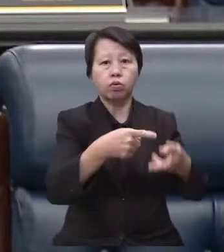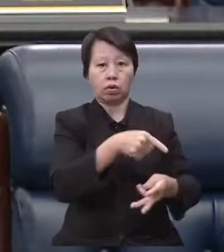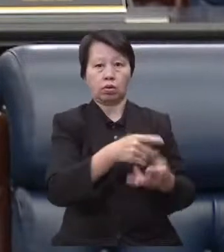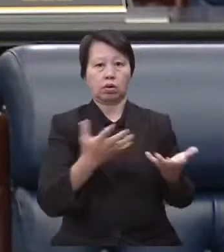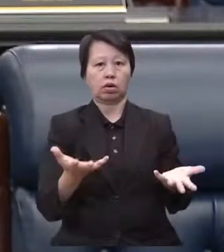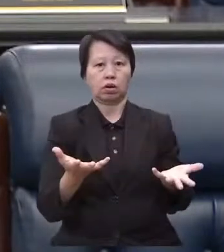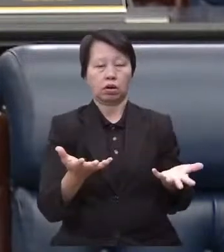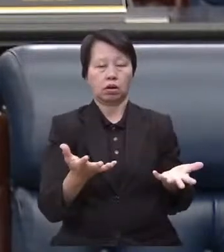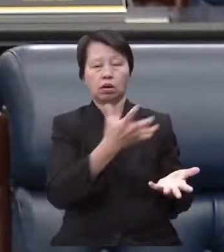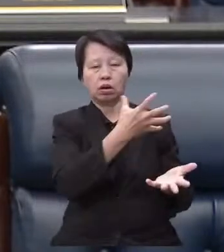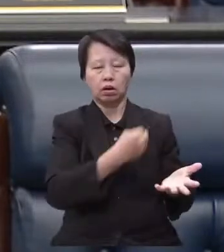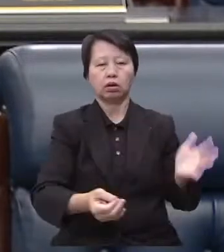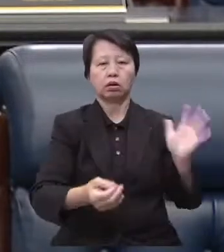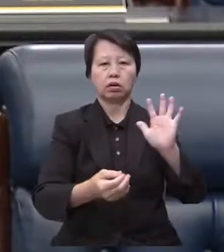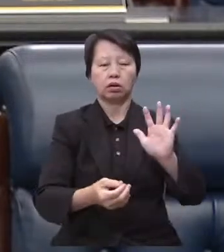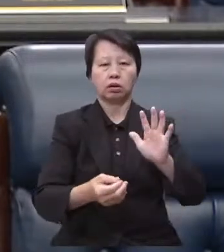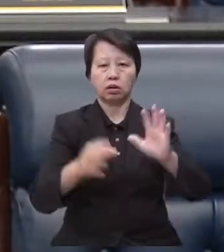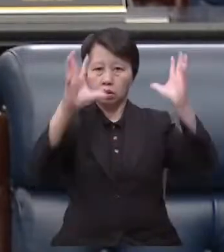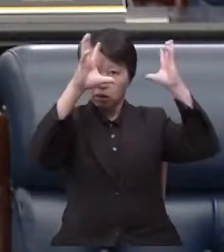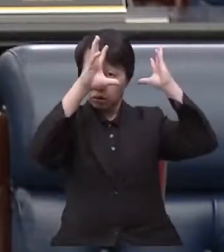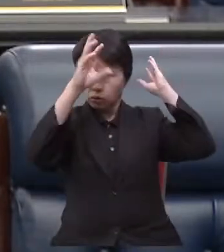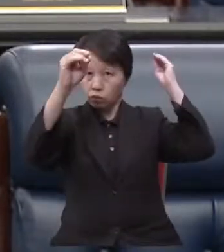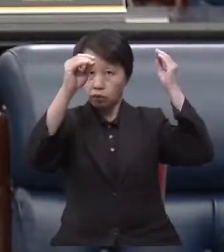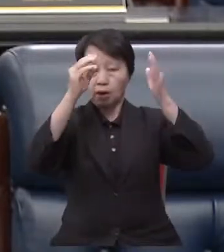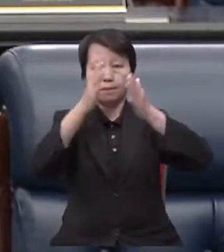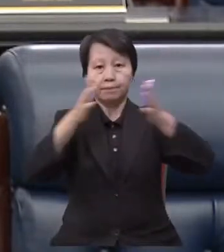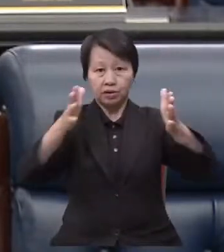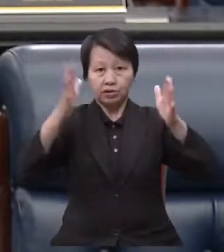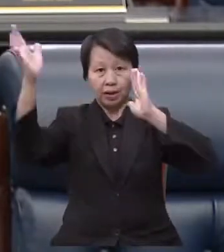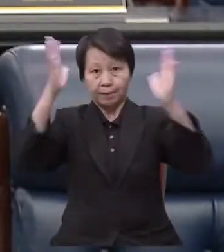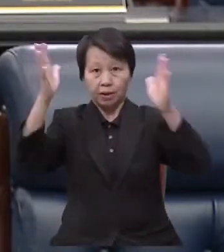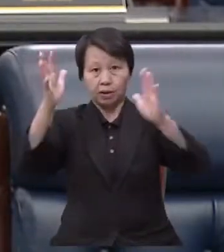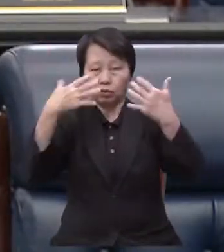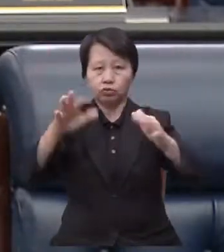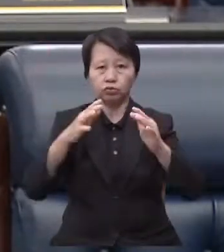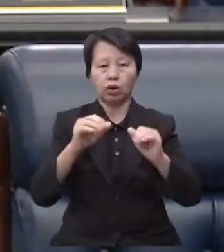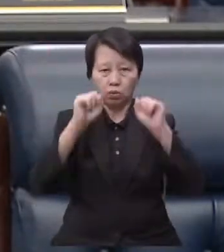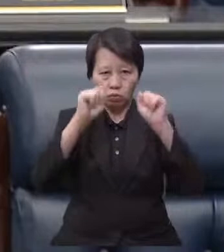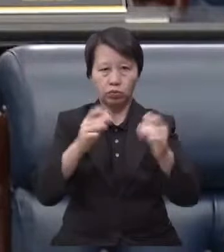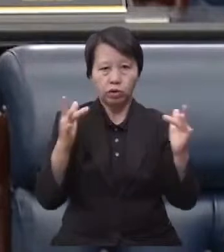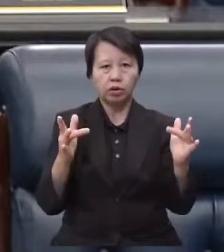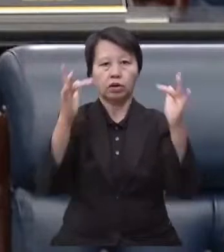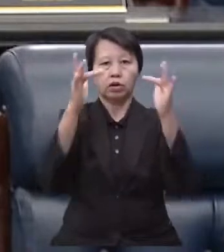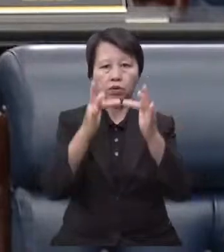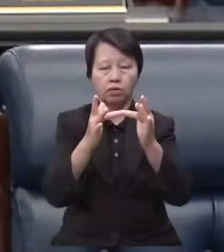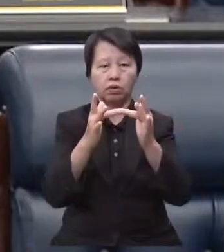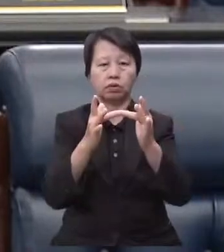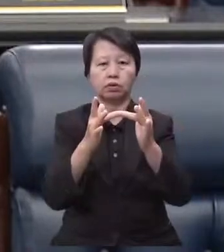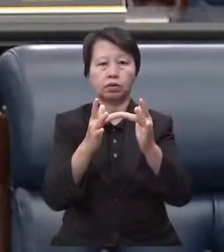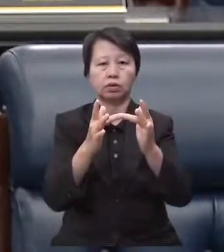manakala Kedutaan Besar Malaysia juga telah dapat menghubungi